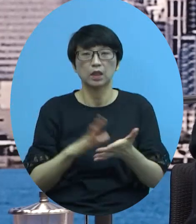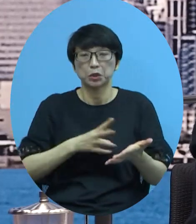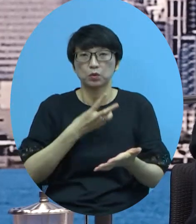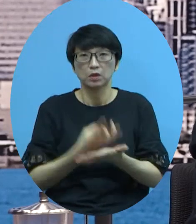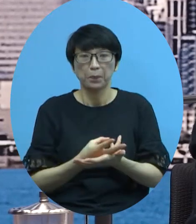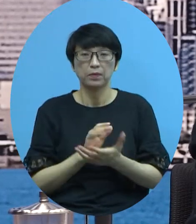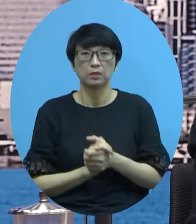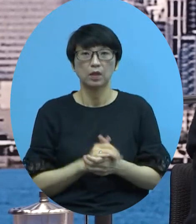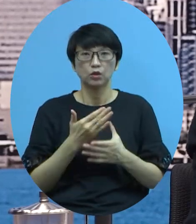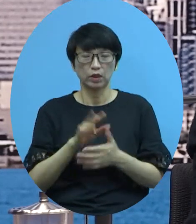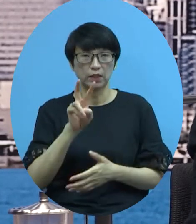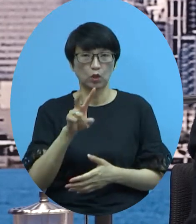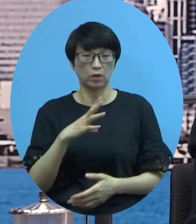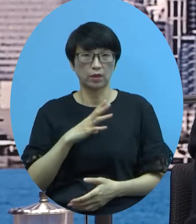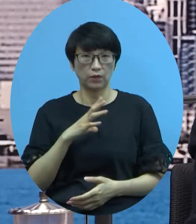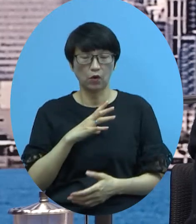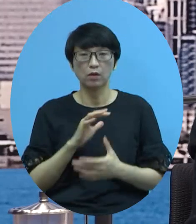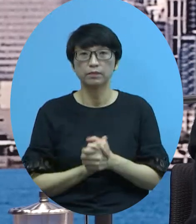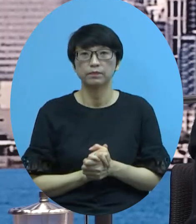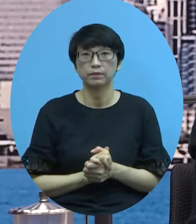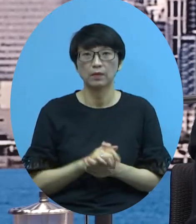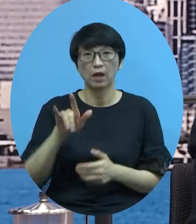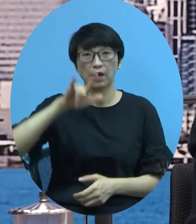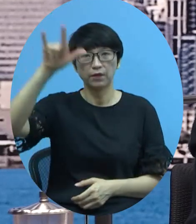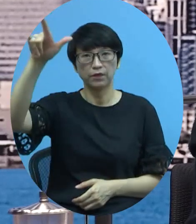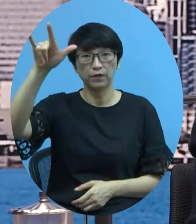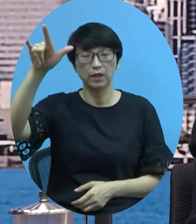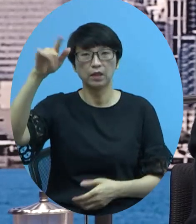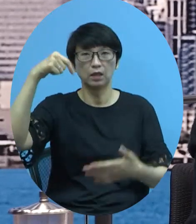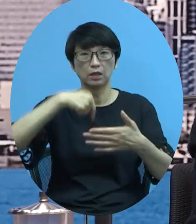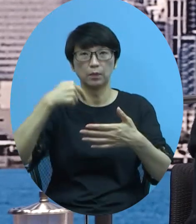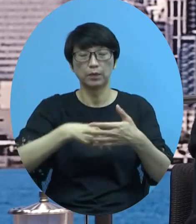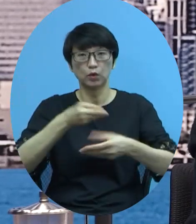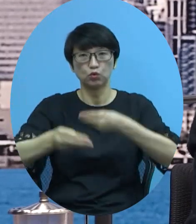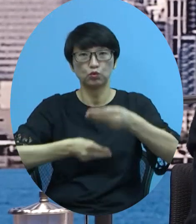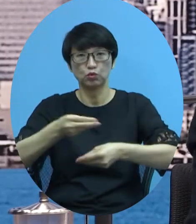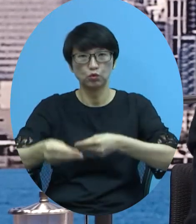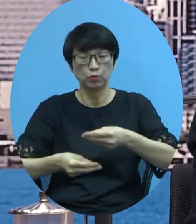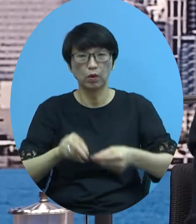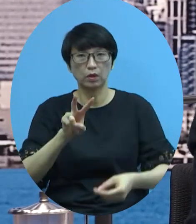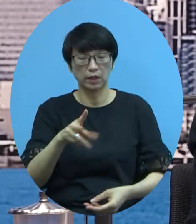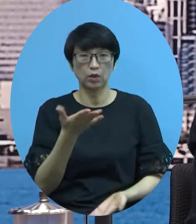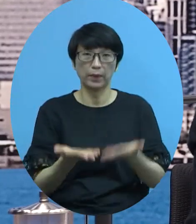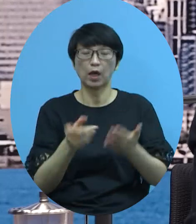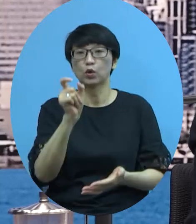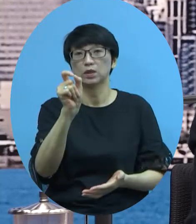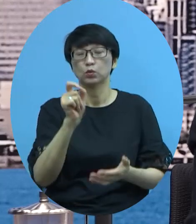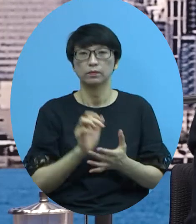所以我哋見到個情況咧就唔係話真係有呢個喺飛機上邊即係傳播嗰種情況啦。咁